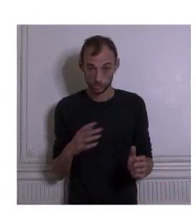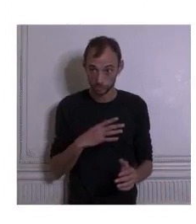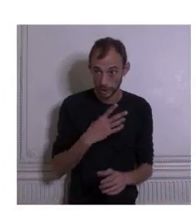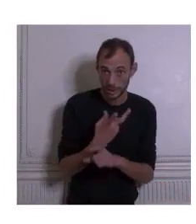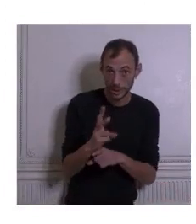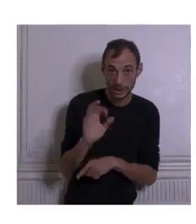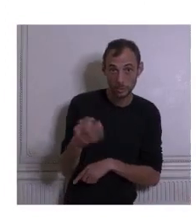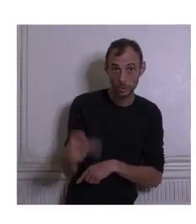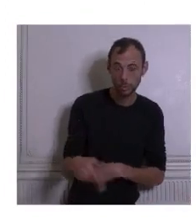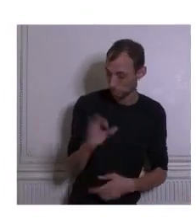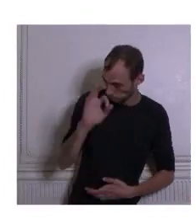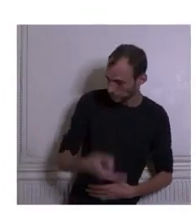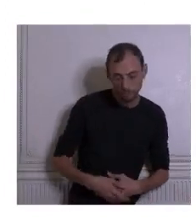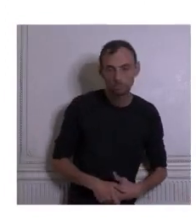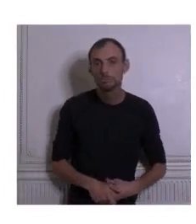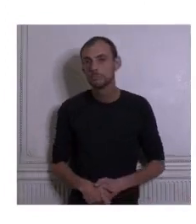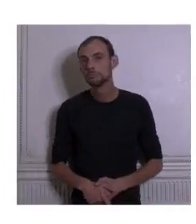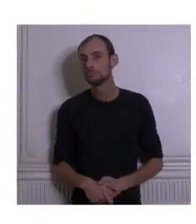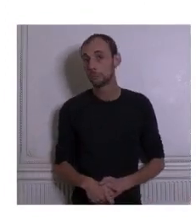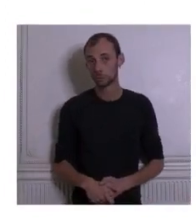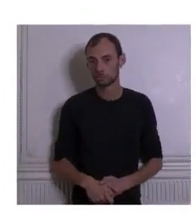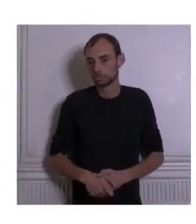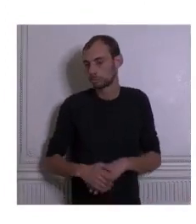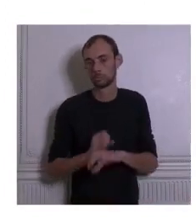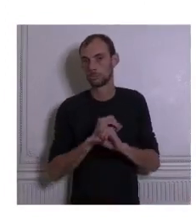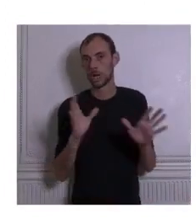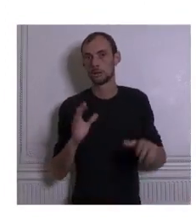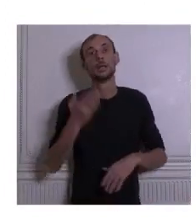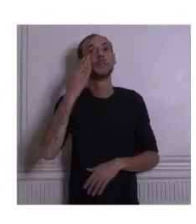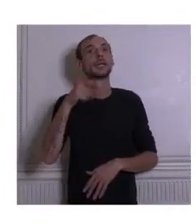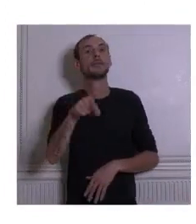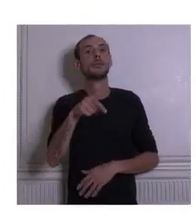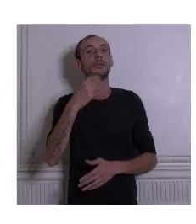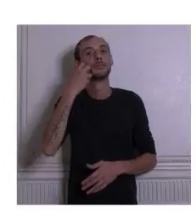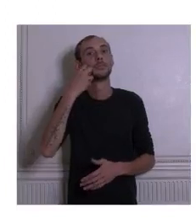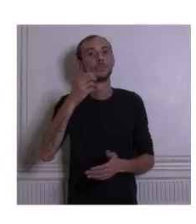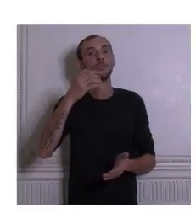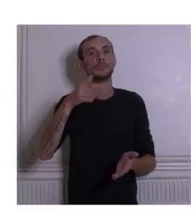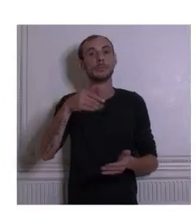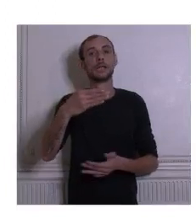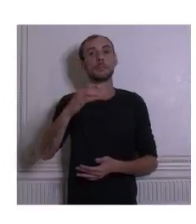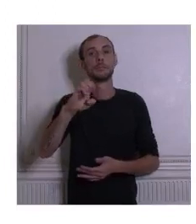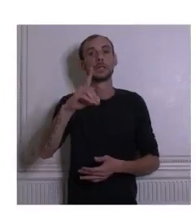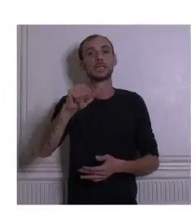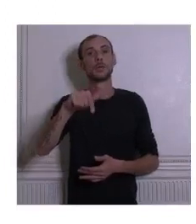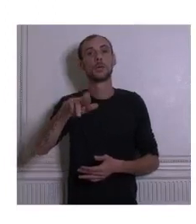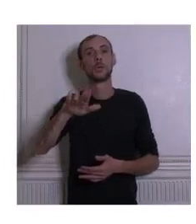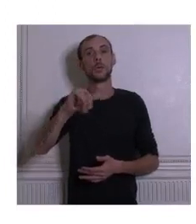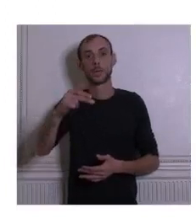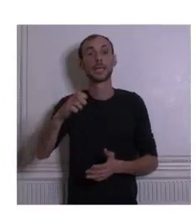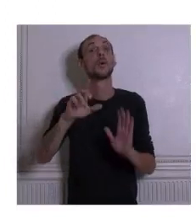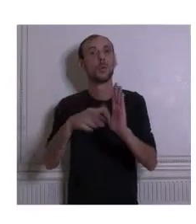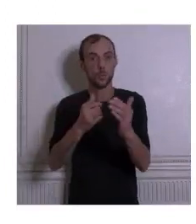citoyens. Et j'ajouterais qu'il y a un anniversaire à souhaiter, puisque j'ai vu sur le site